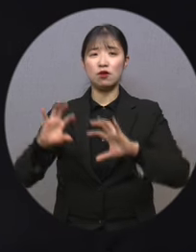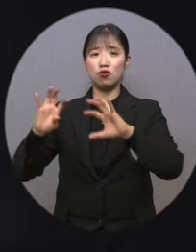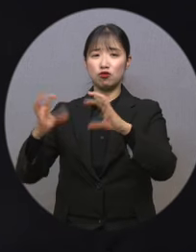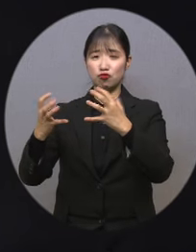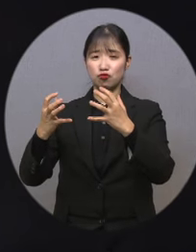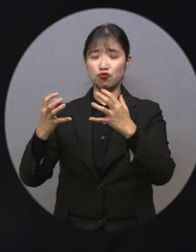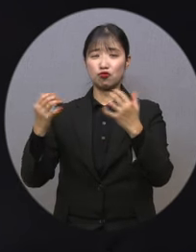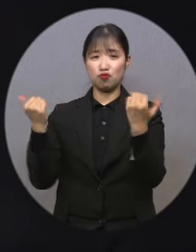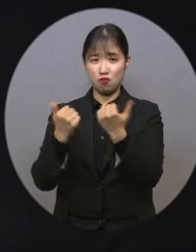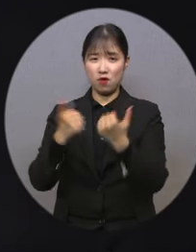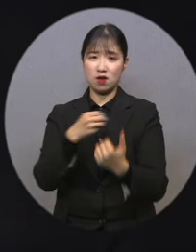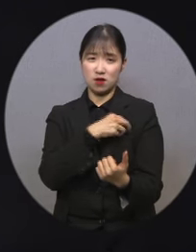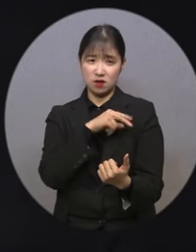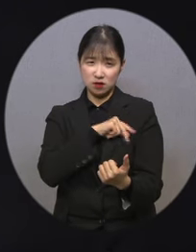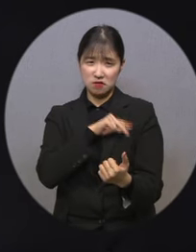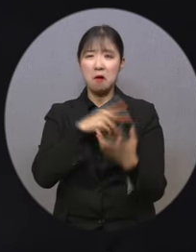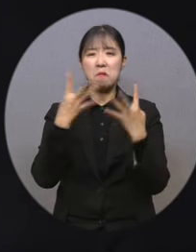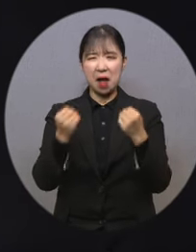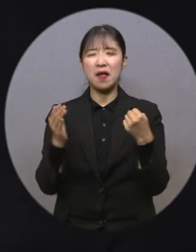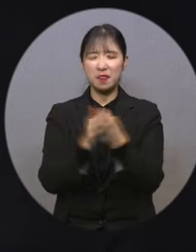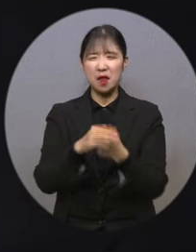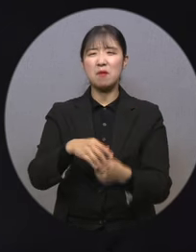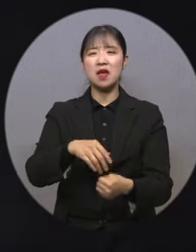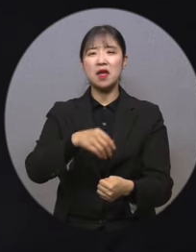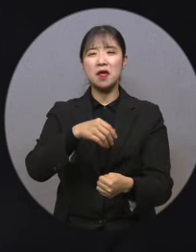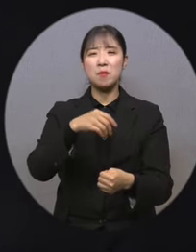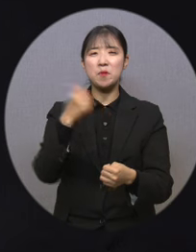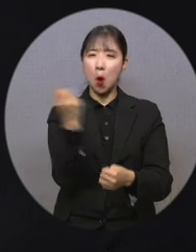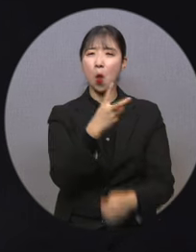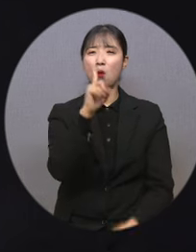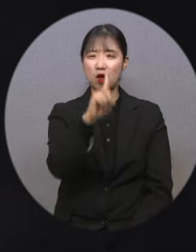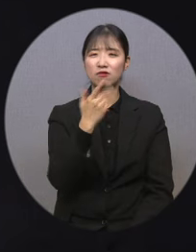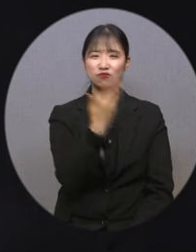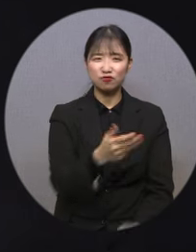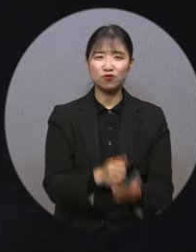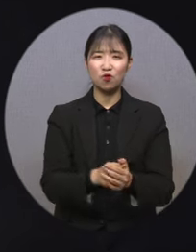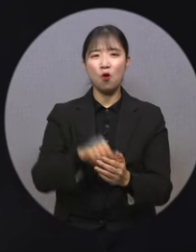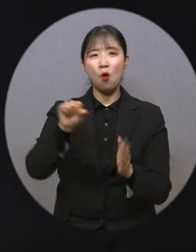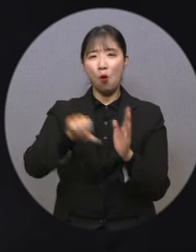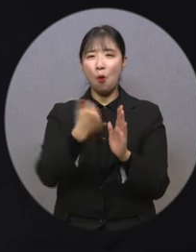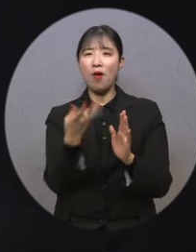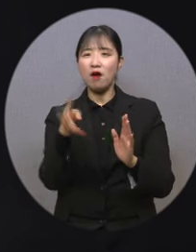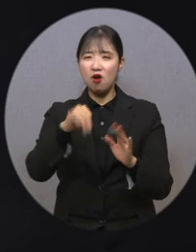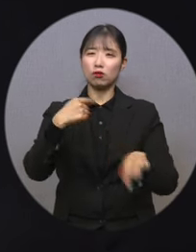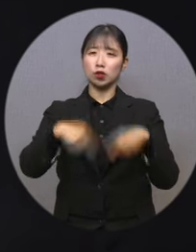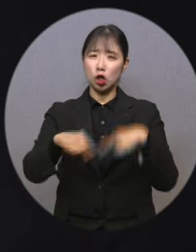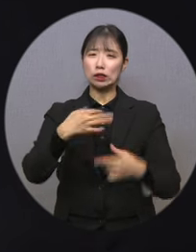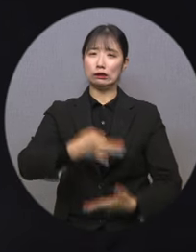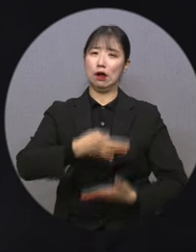해서 우선권을 주고 거기는 500억씩 정치 자금을 주고